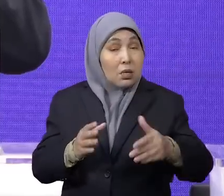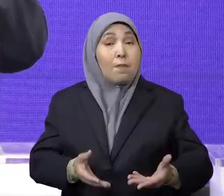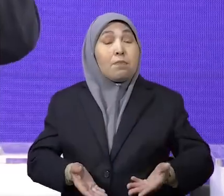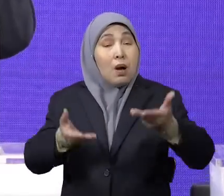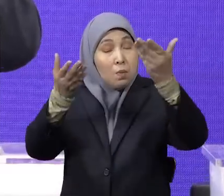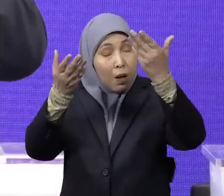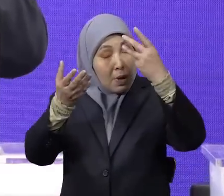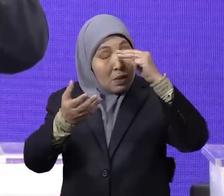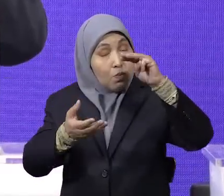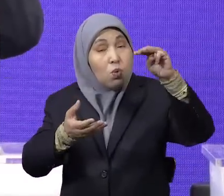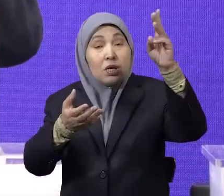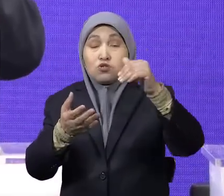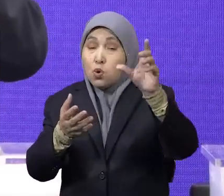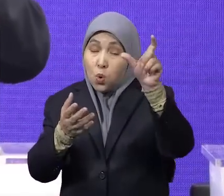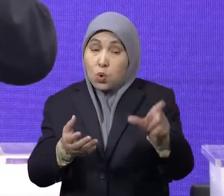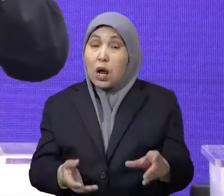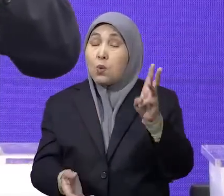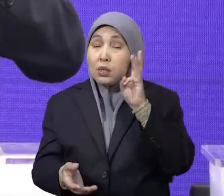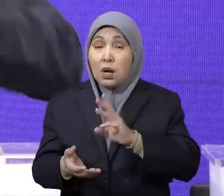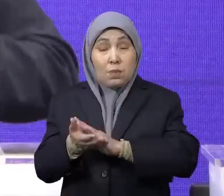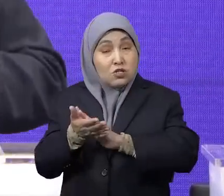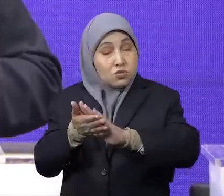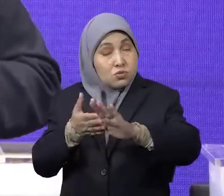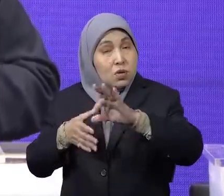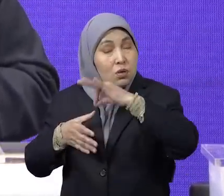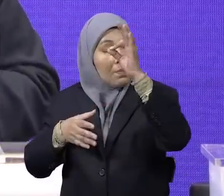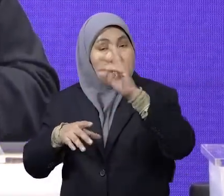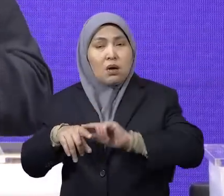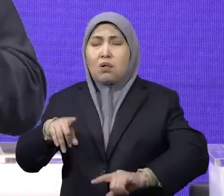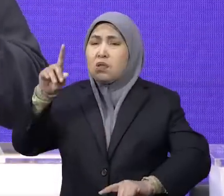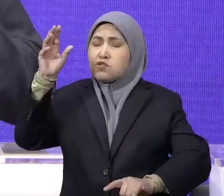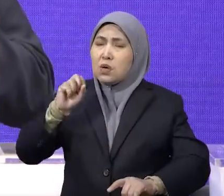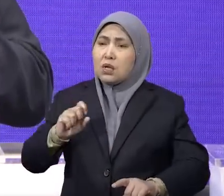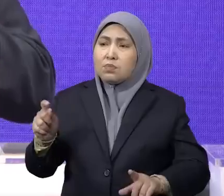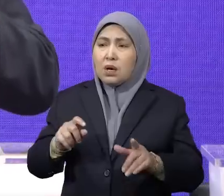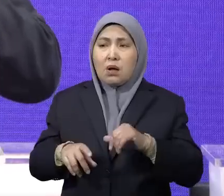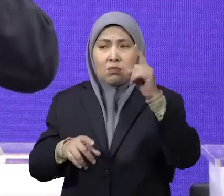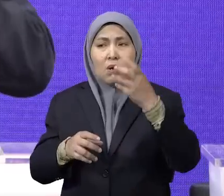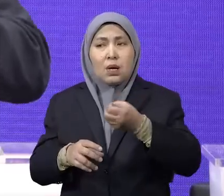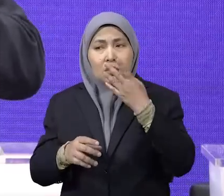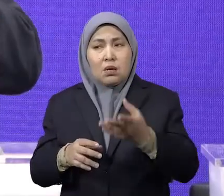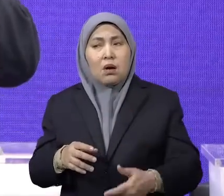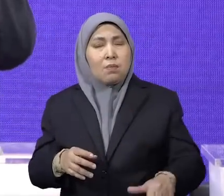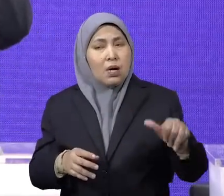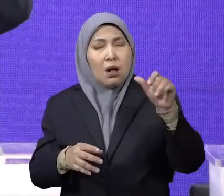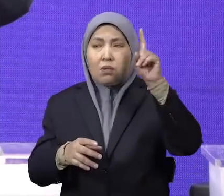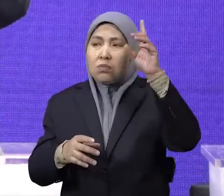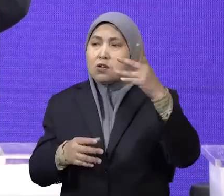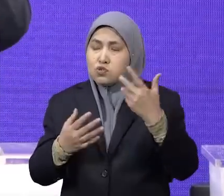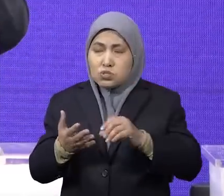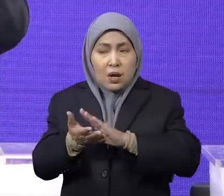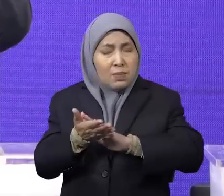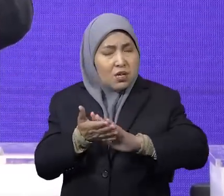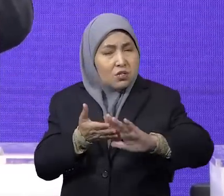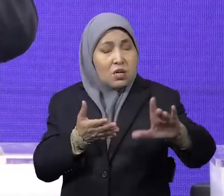angkat kepada seorang wanita bila mana dia menyucikan jiwanya kepada Allah Ta'ala, yang Allah Ta'ala kata wataharaki, Allah Ta'ala telah